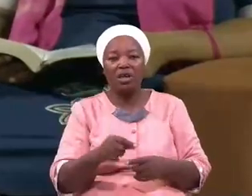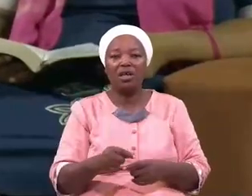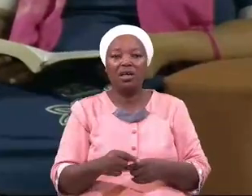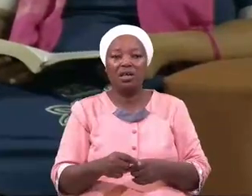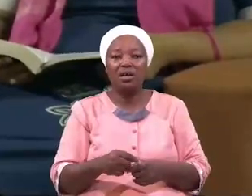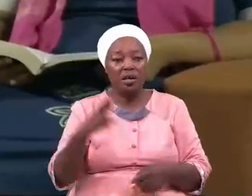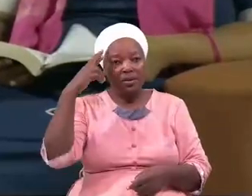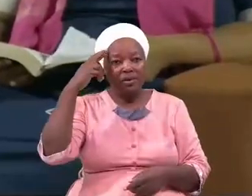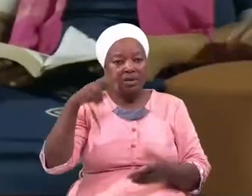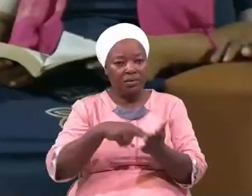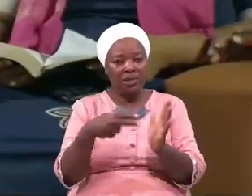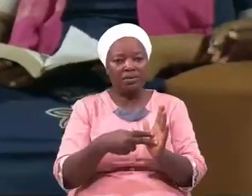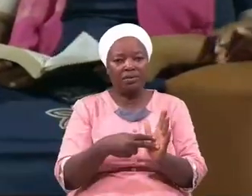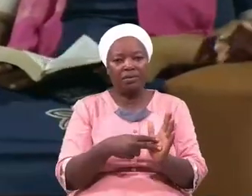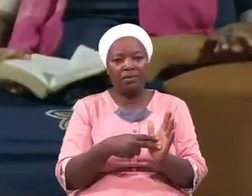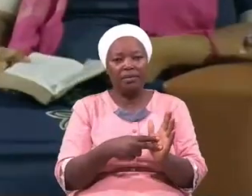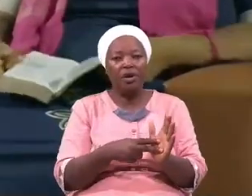Le sang vous servira de signe